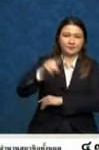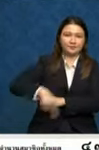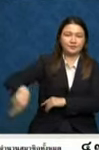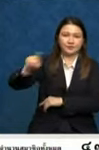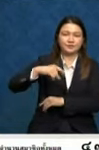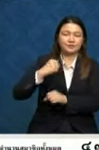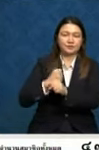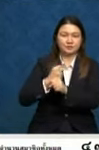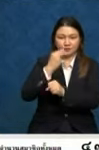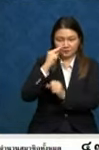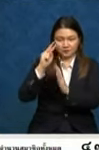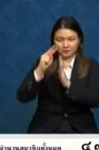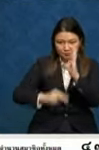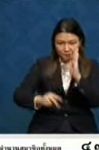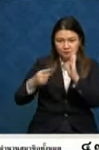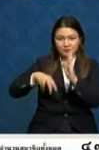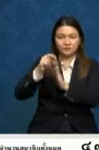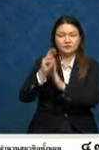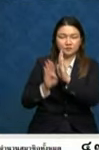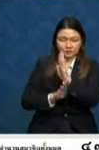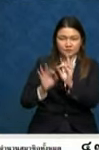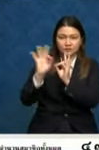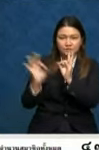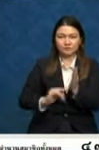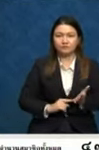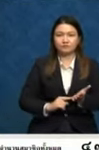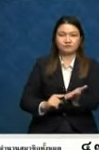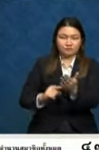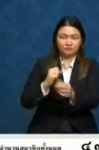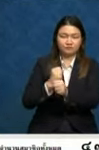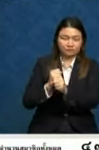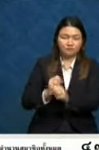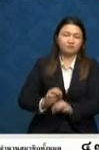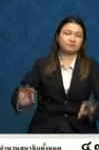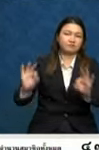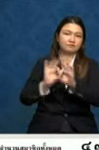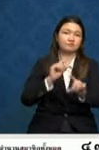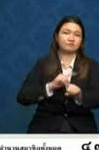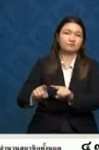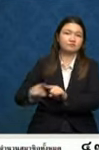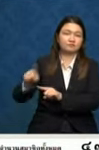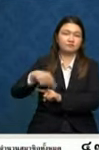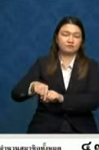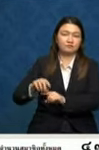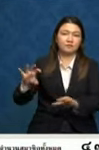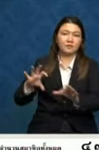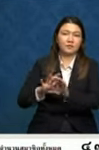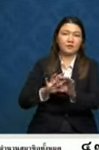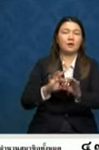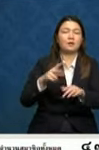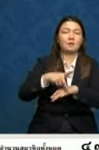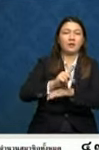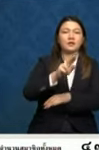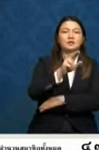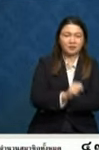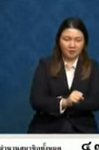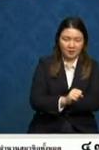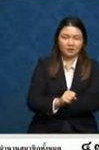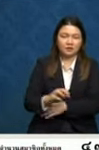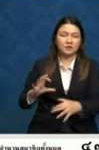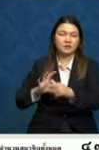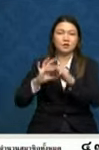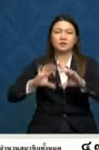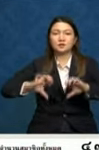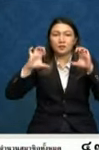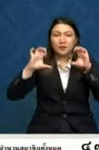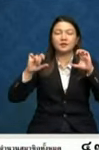ของนโยบายความมั่นคงของประเทศเป็นผู้เสนอนโยบายที่สำคัญต่อประธานสภาต่อรัฐบาลนะ